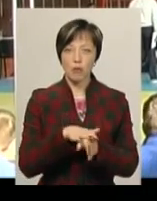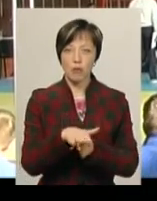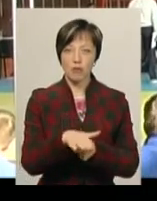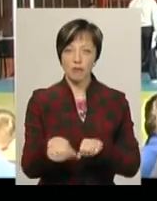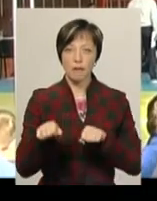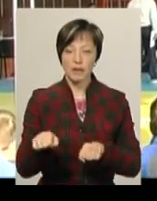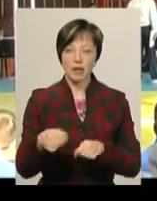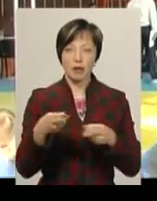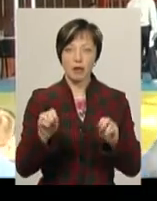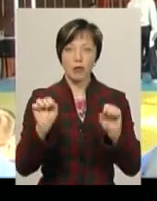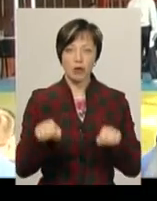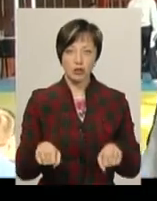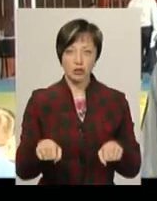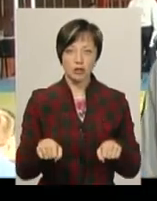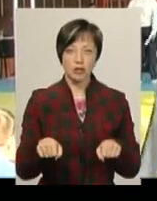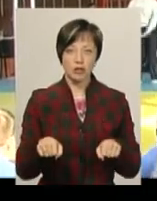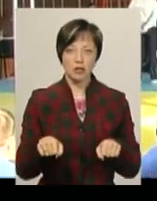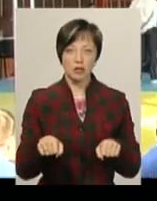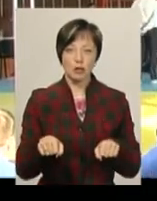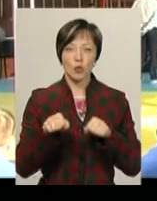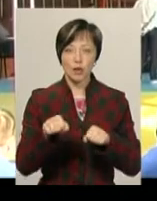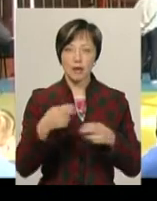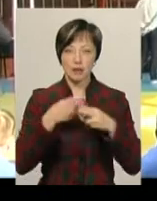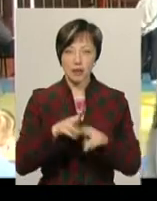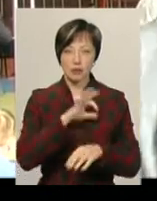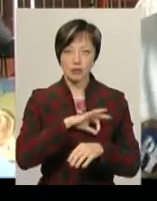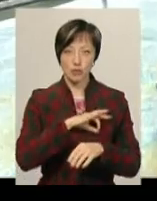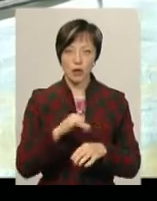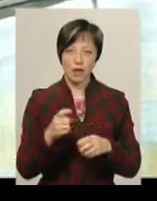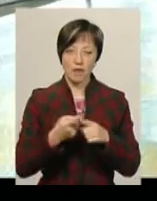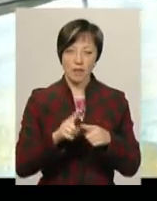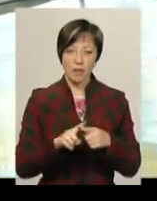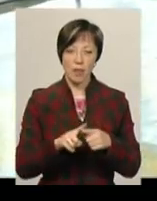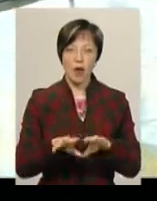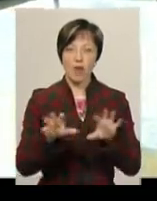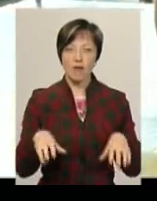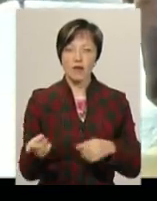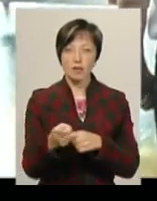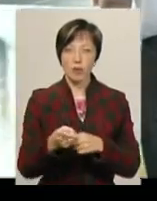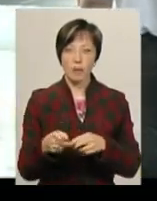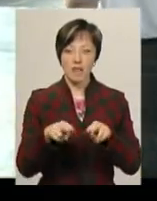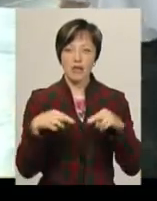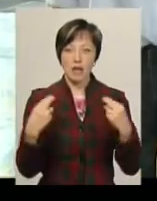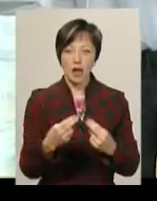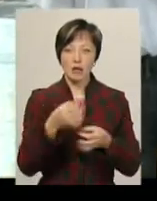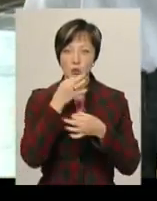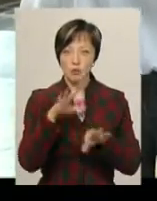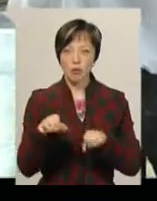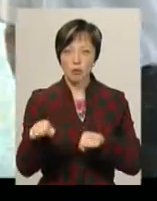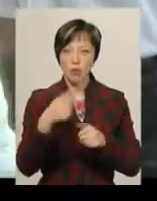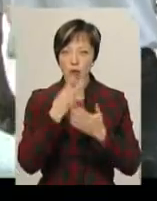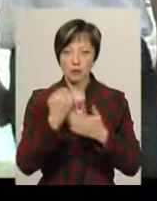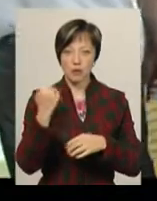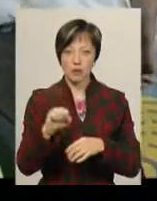повний бій, де можна ударну техніку застосовувати і броскову. Голова Тернопільської федерації унібою, перемогу якого в рингу ви